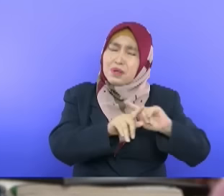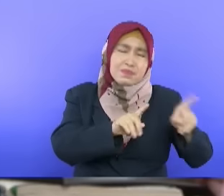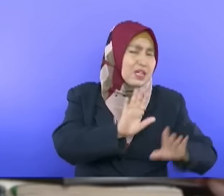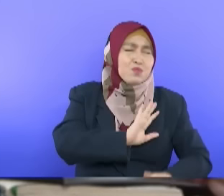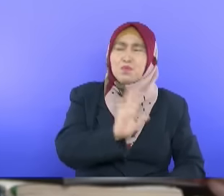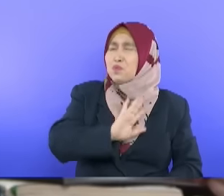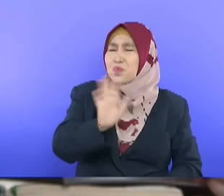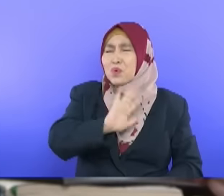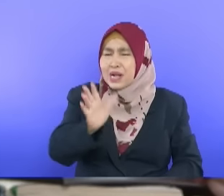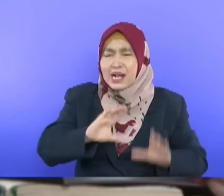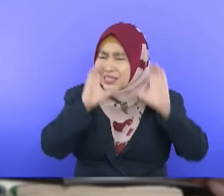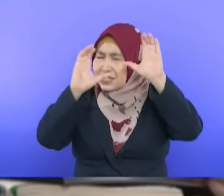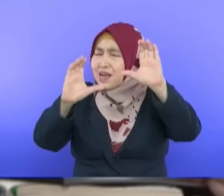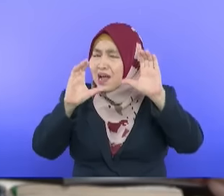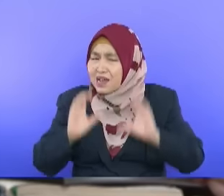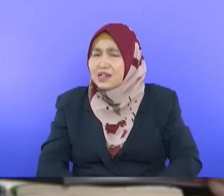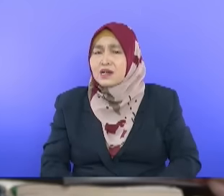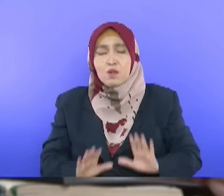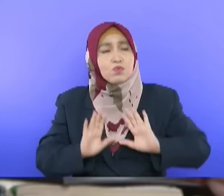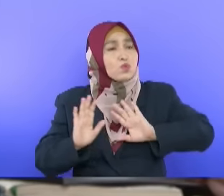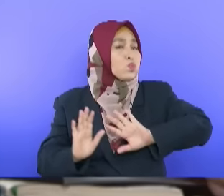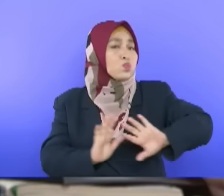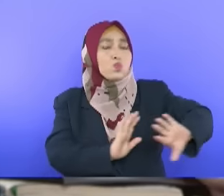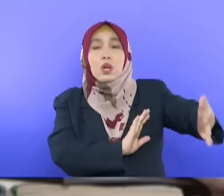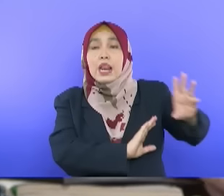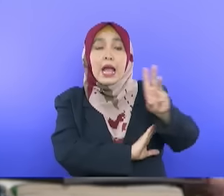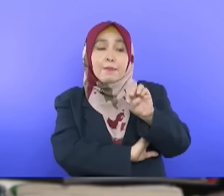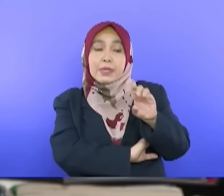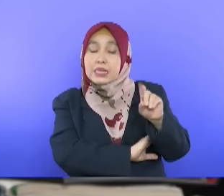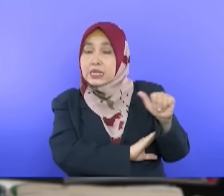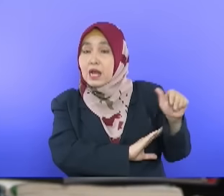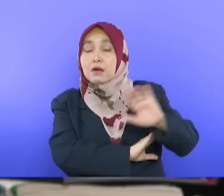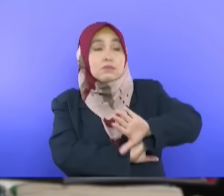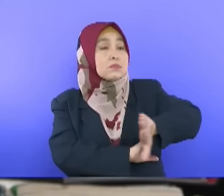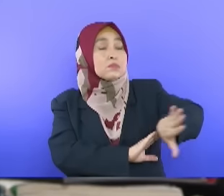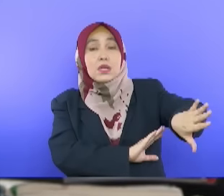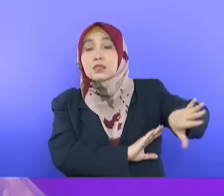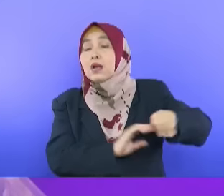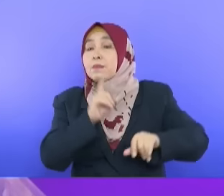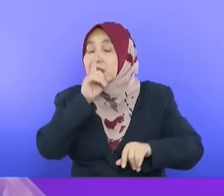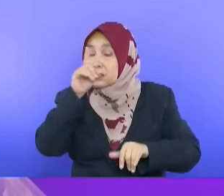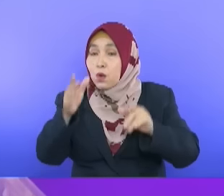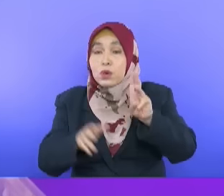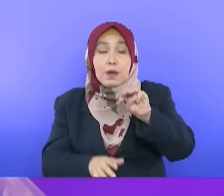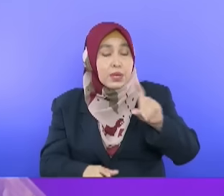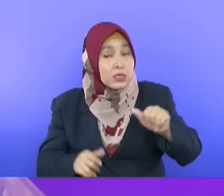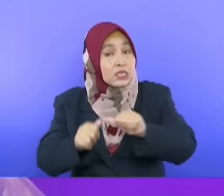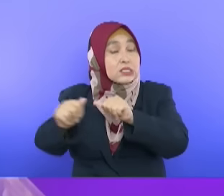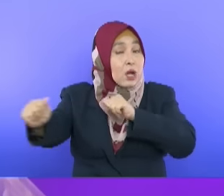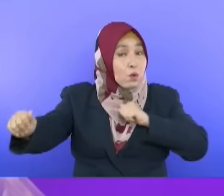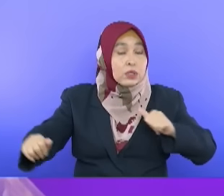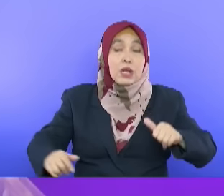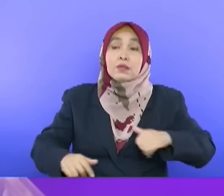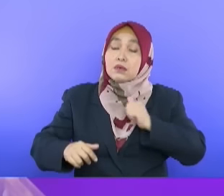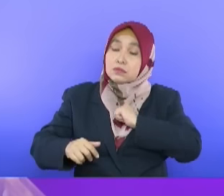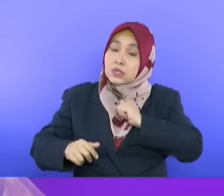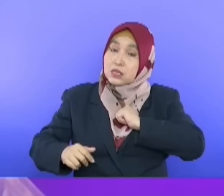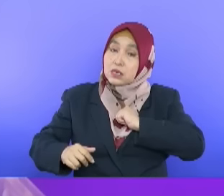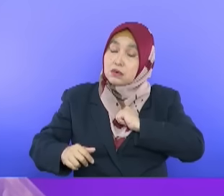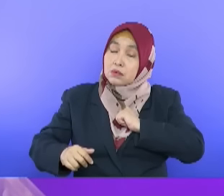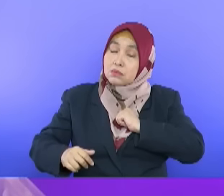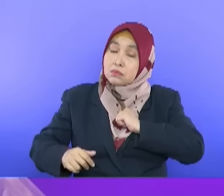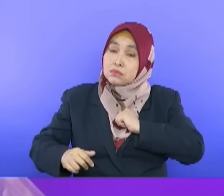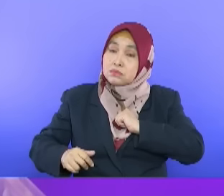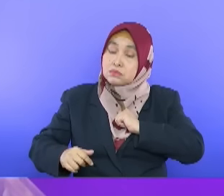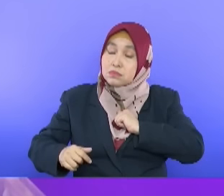Itu bukan kaidahnya kaidahnya tolak meja tolak ogah ini pastikan orang India pun jauh daripada mereka yang mereka sendiri yang